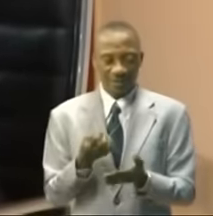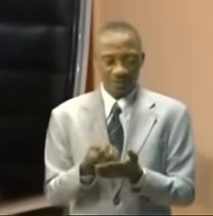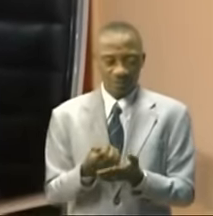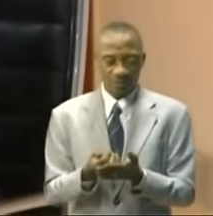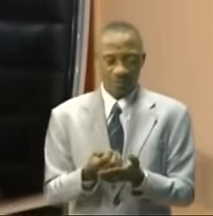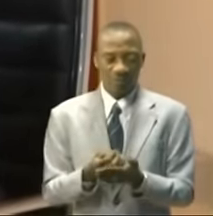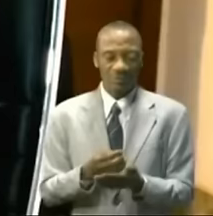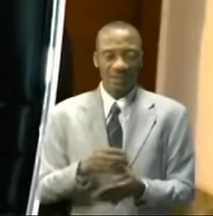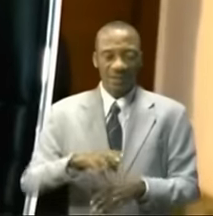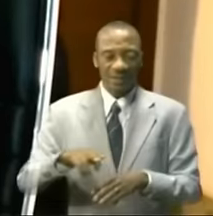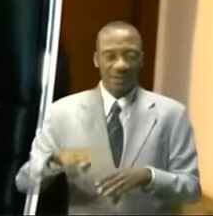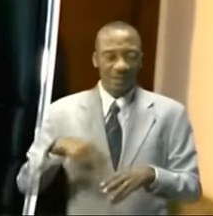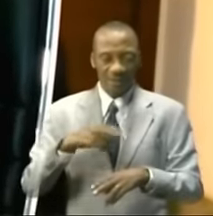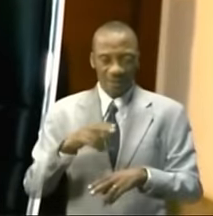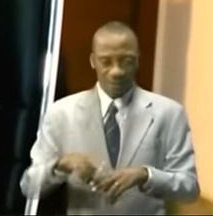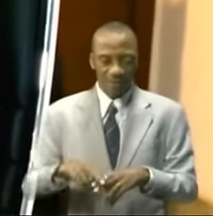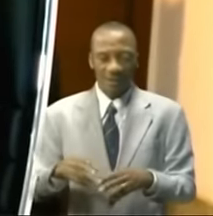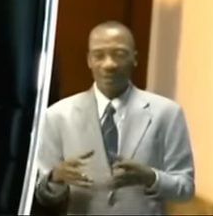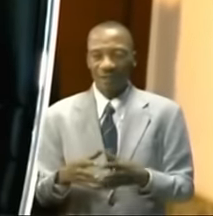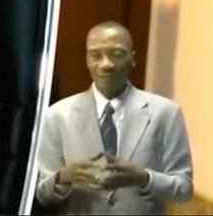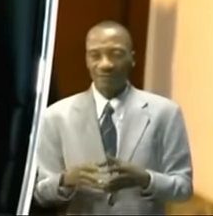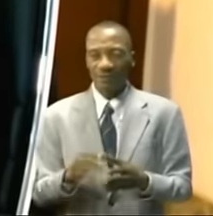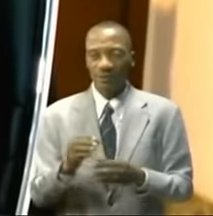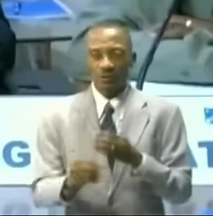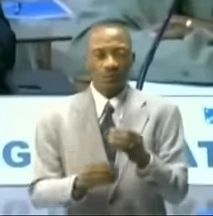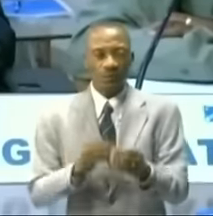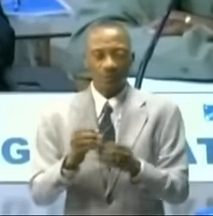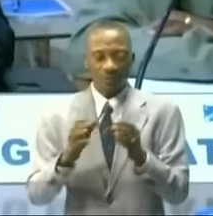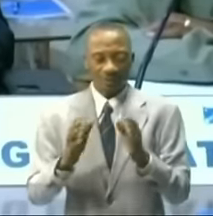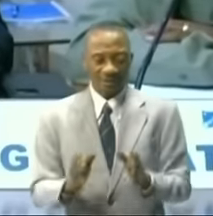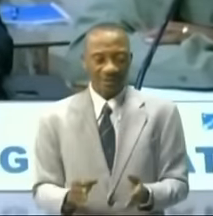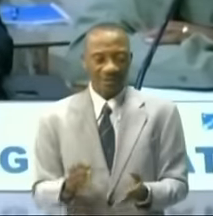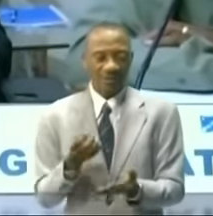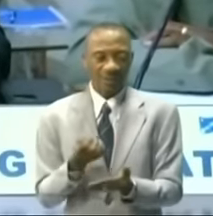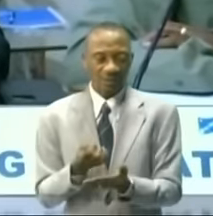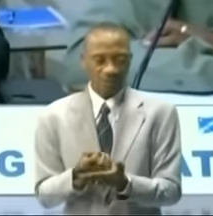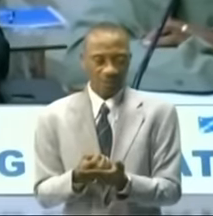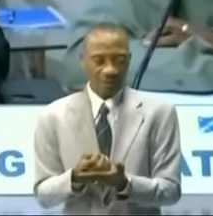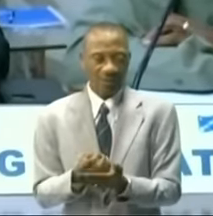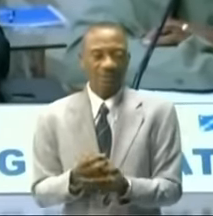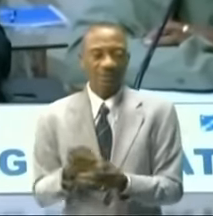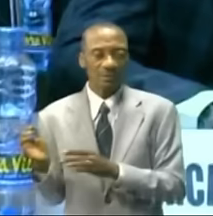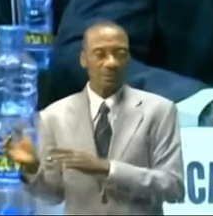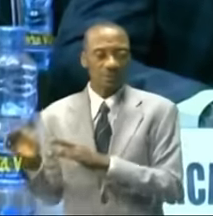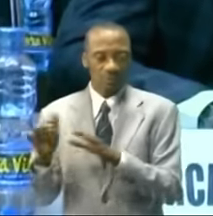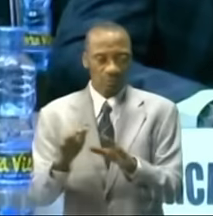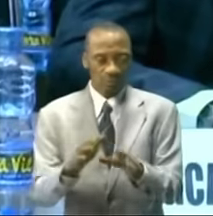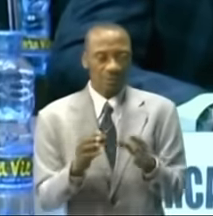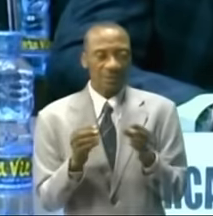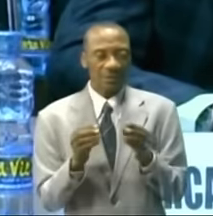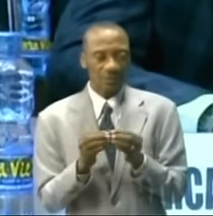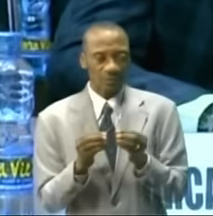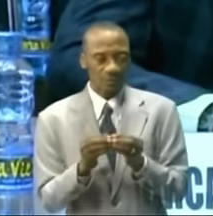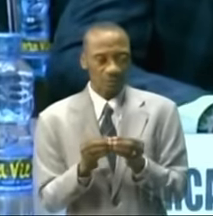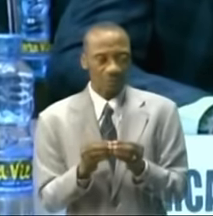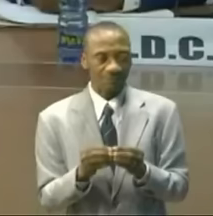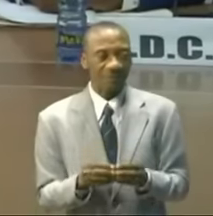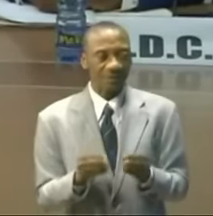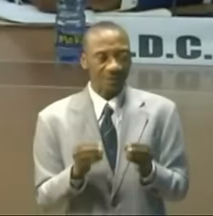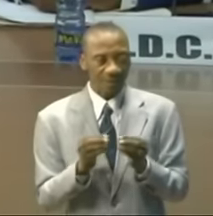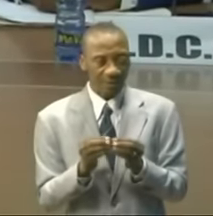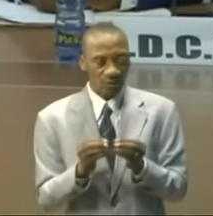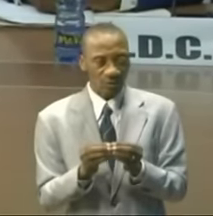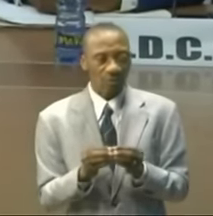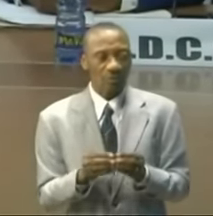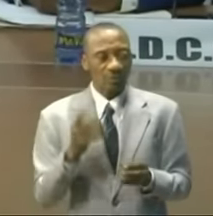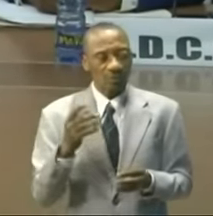sur les modalités pratiques déjà mises en place. Au nom de tous les syndicalistes de défense des droits des consommateurs, le président du